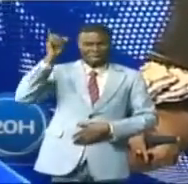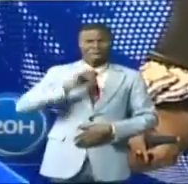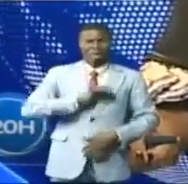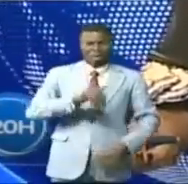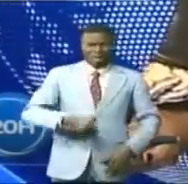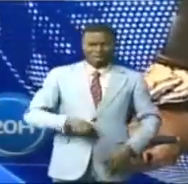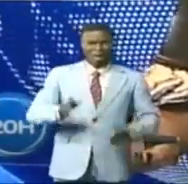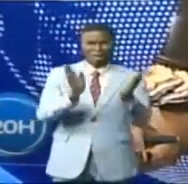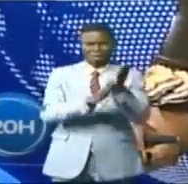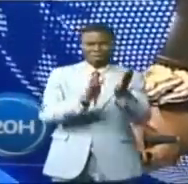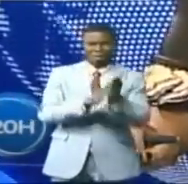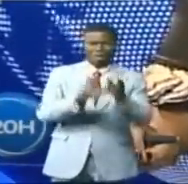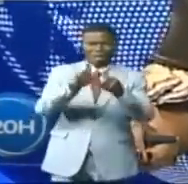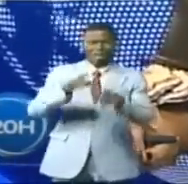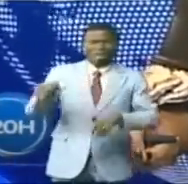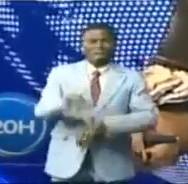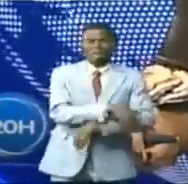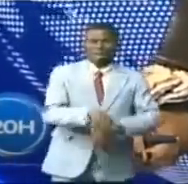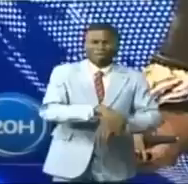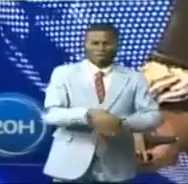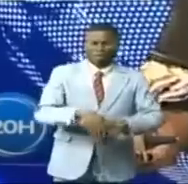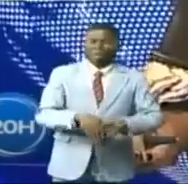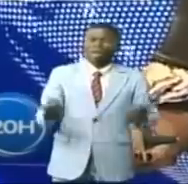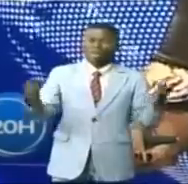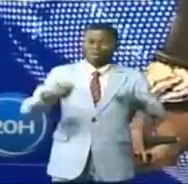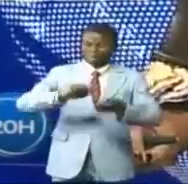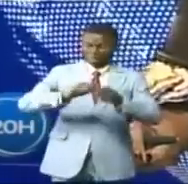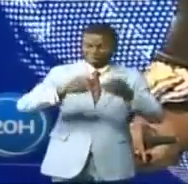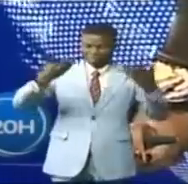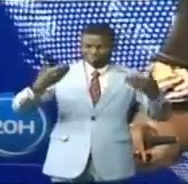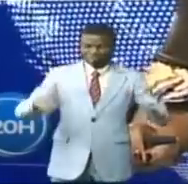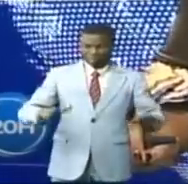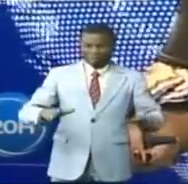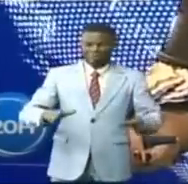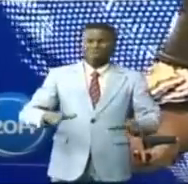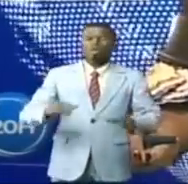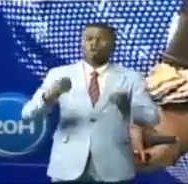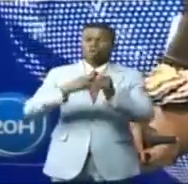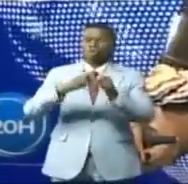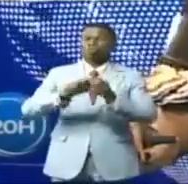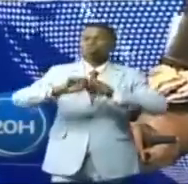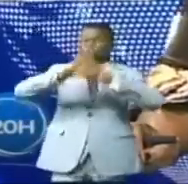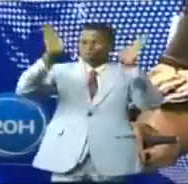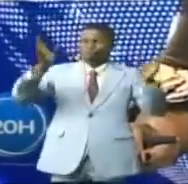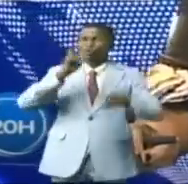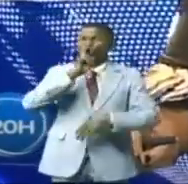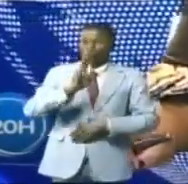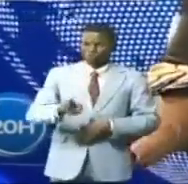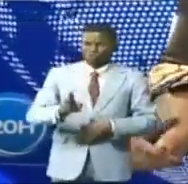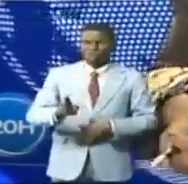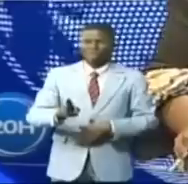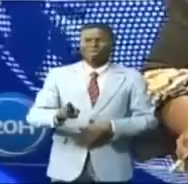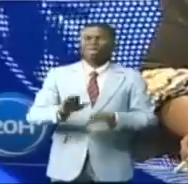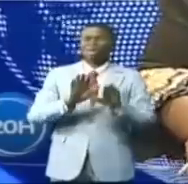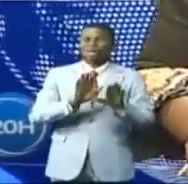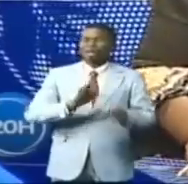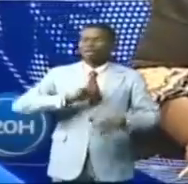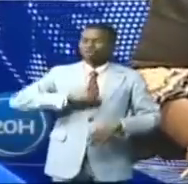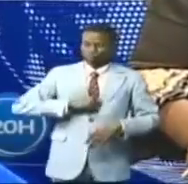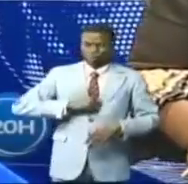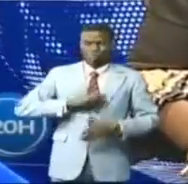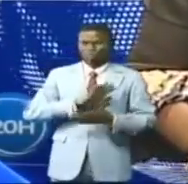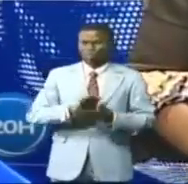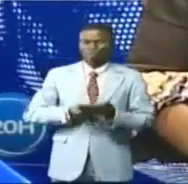Kasavubu, Bandalungwa et Ngiringiri. Toutefois, la situation pourra être rétablie aussitôt que les travaux prendront fin.